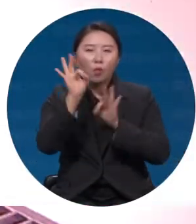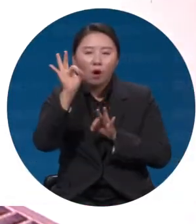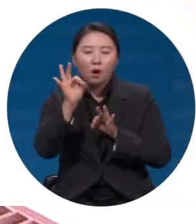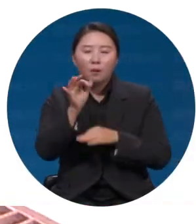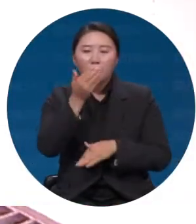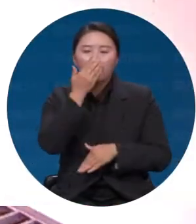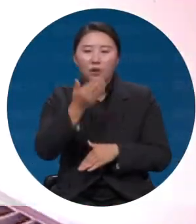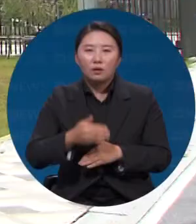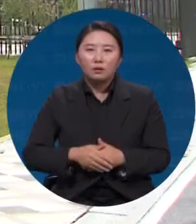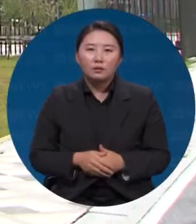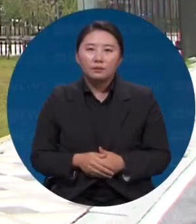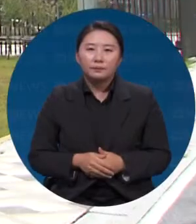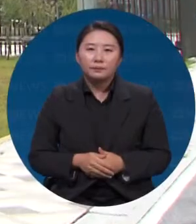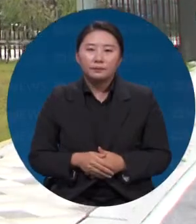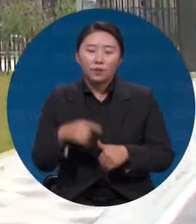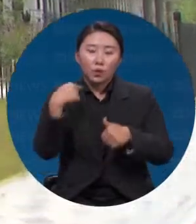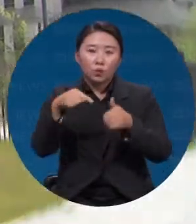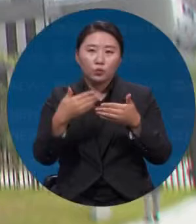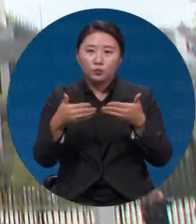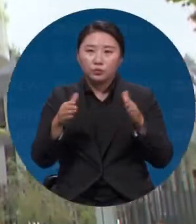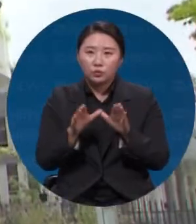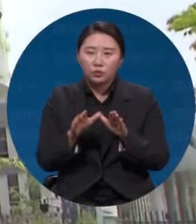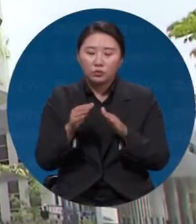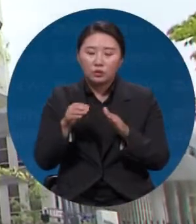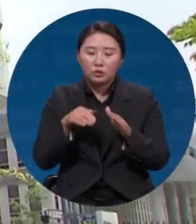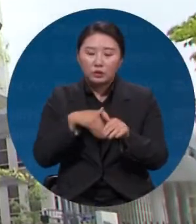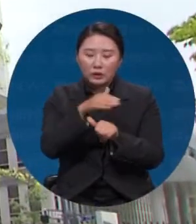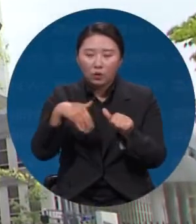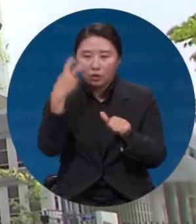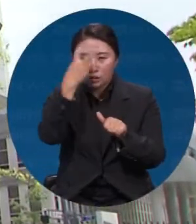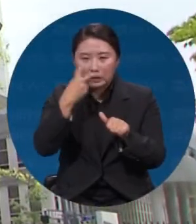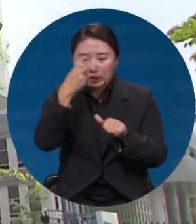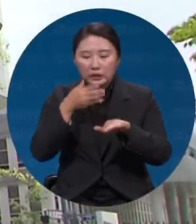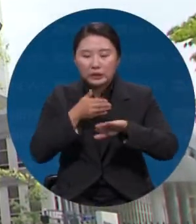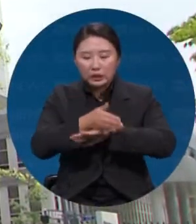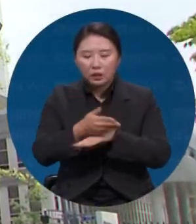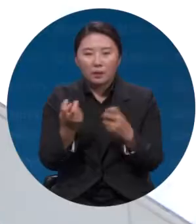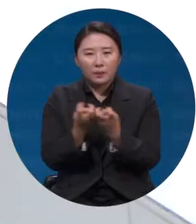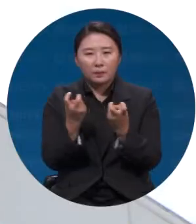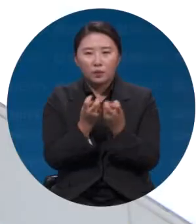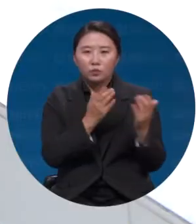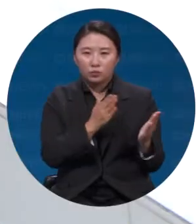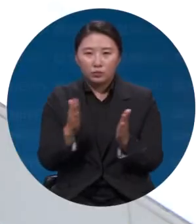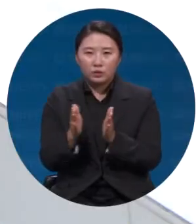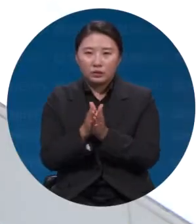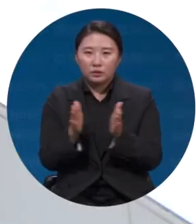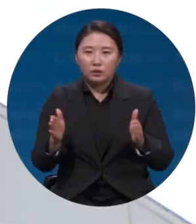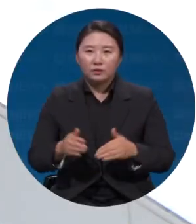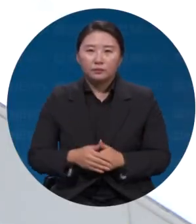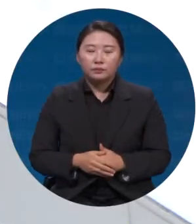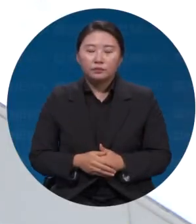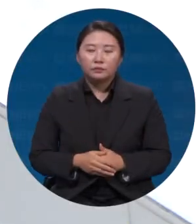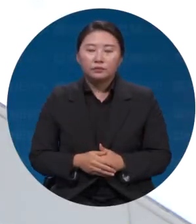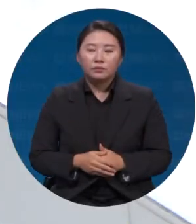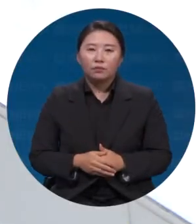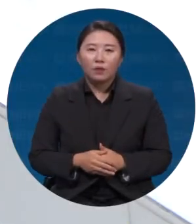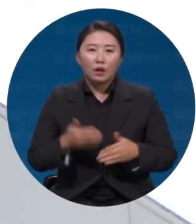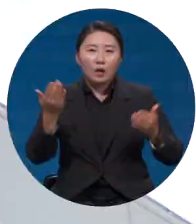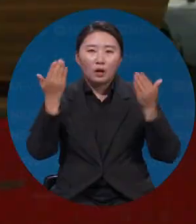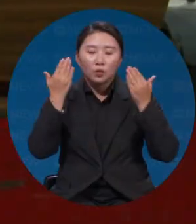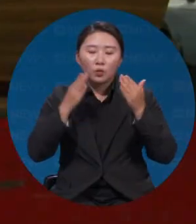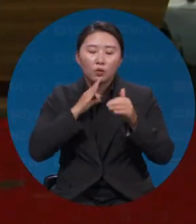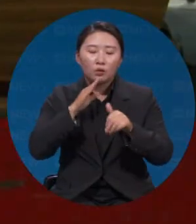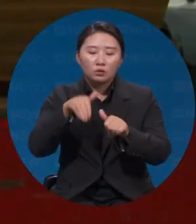있다 교육 뿐인 실태조사에 나선 엔딩 b 늦게 대책 마련에 들어갔습니다 하지만 학교